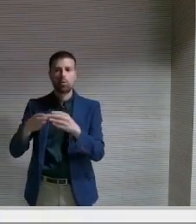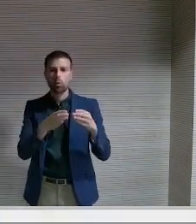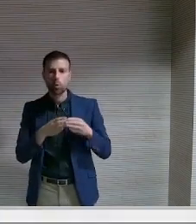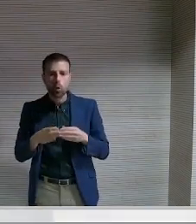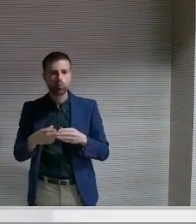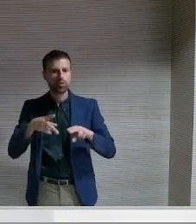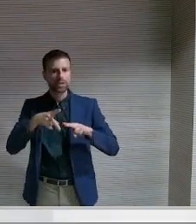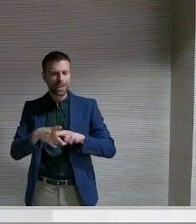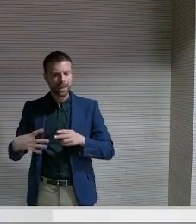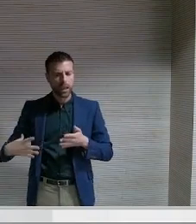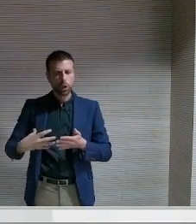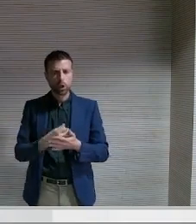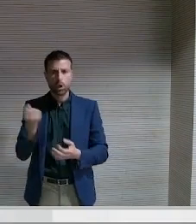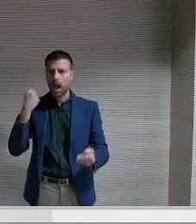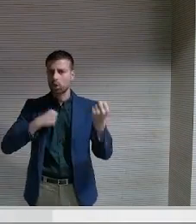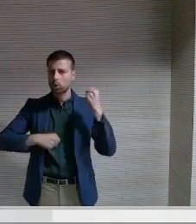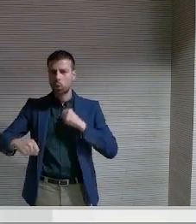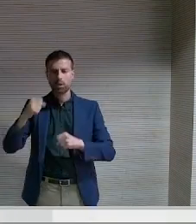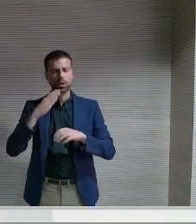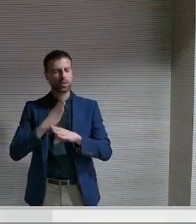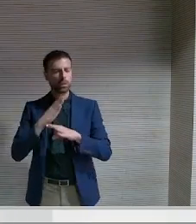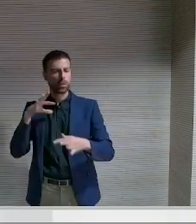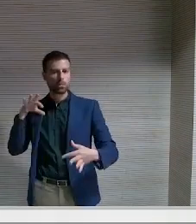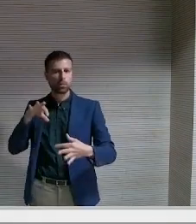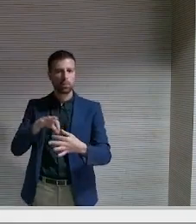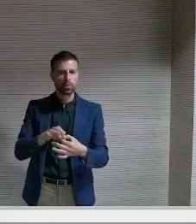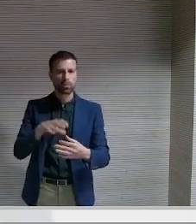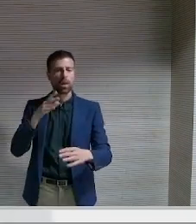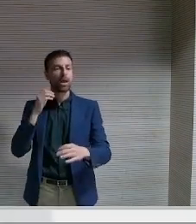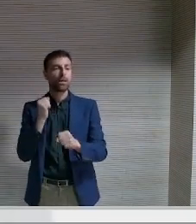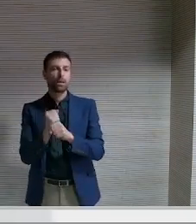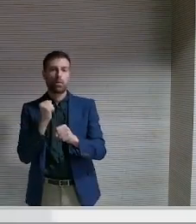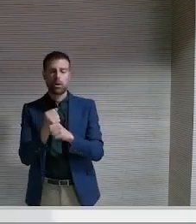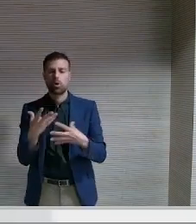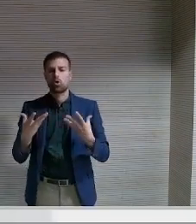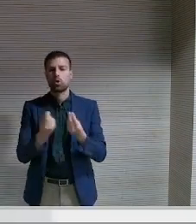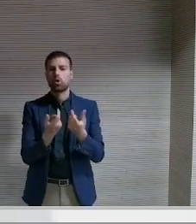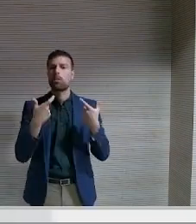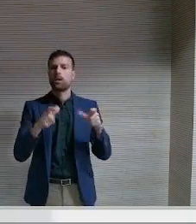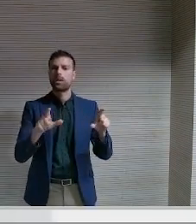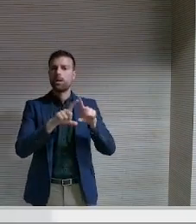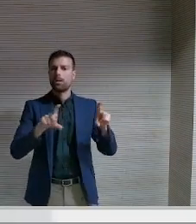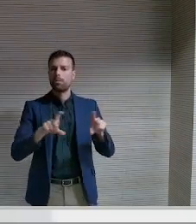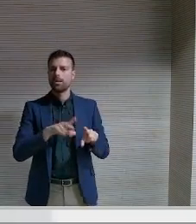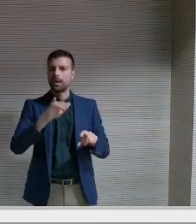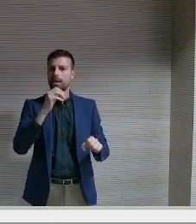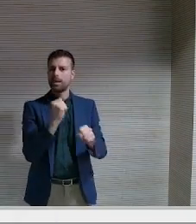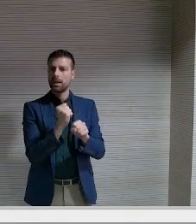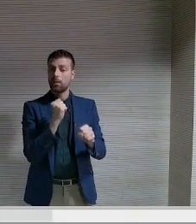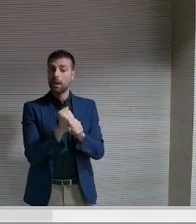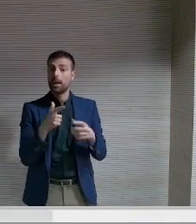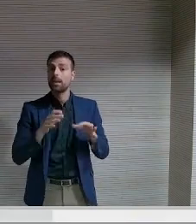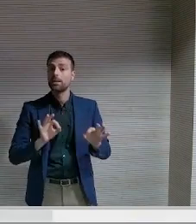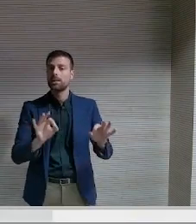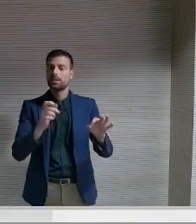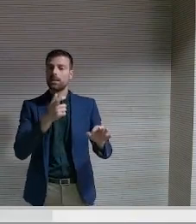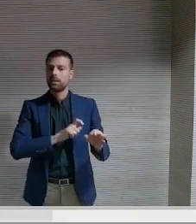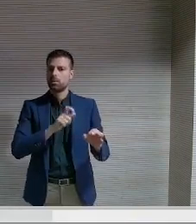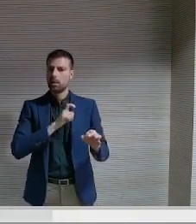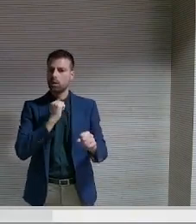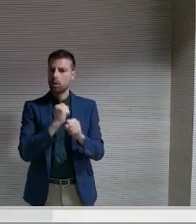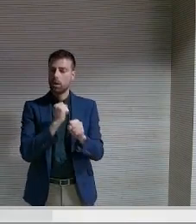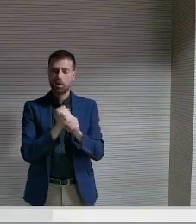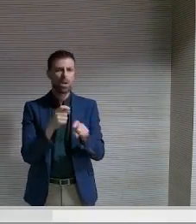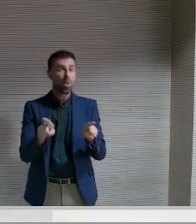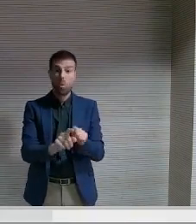seus instruments actua en conseqüència també les eines que té el Departament d'Empresa i Treball i particularment la Inspecció de Treball, com ha fet